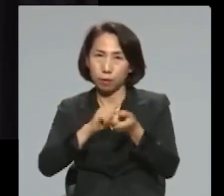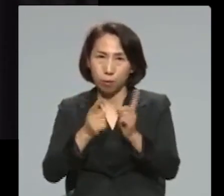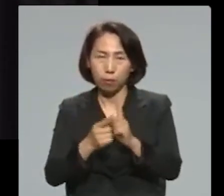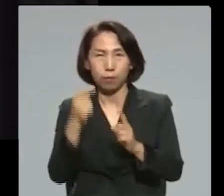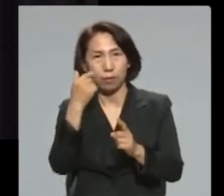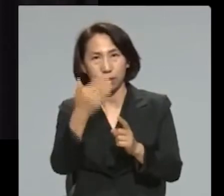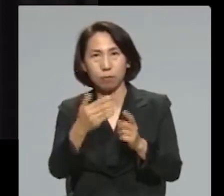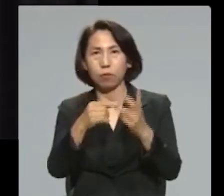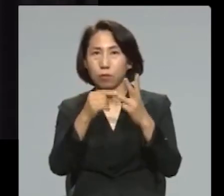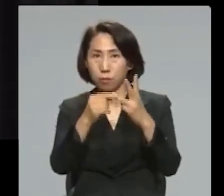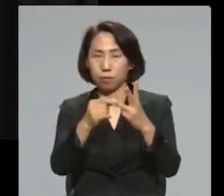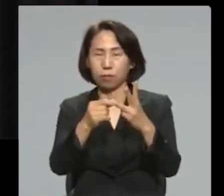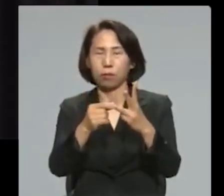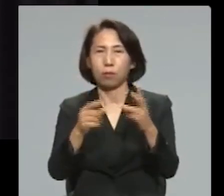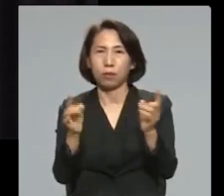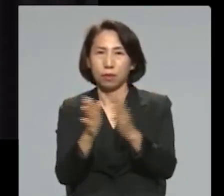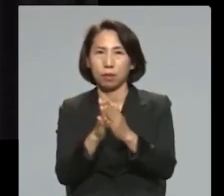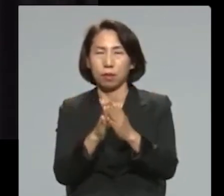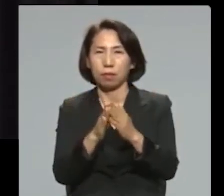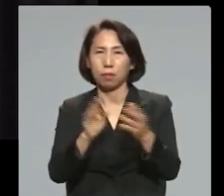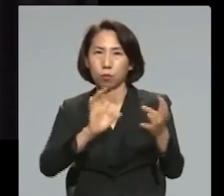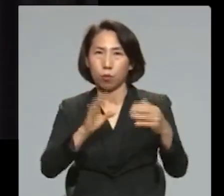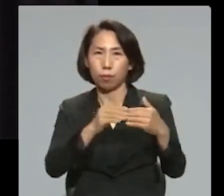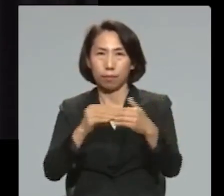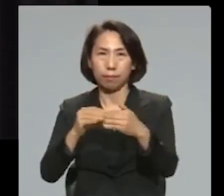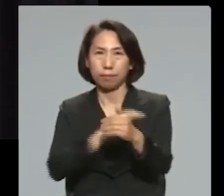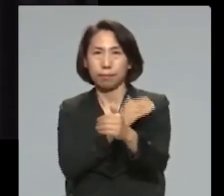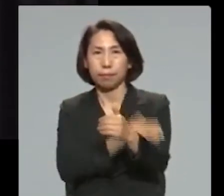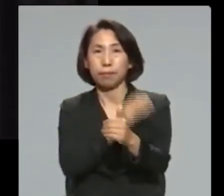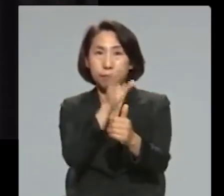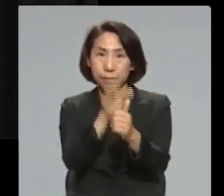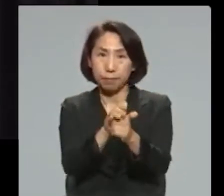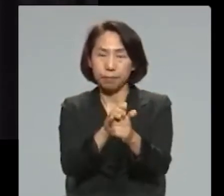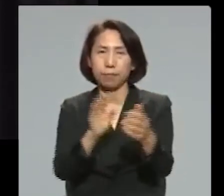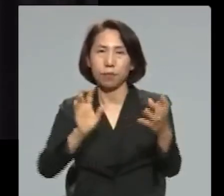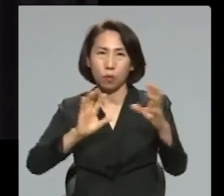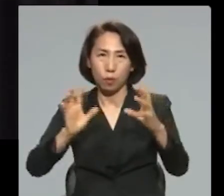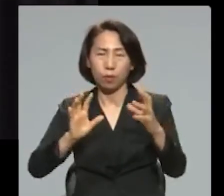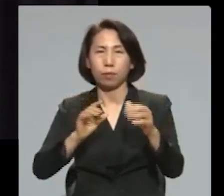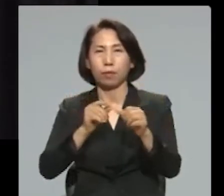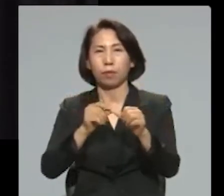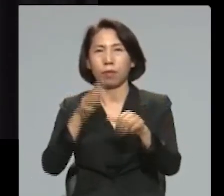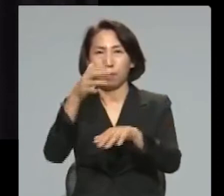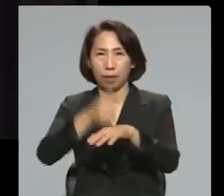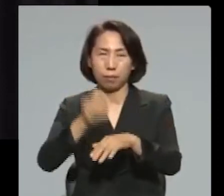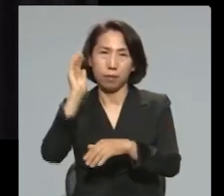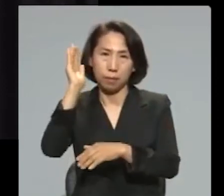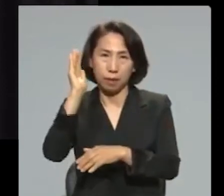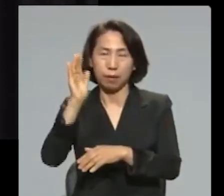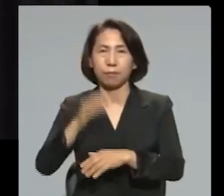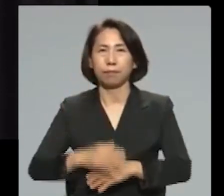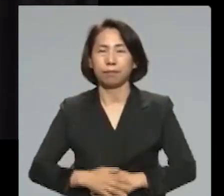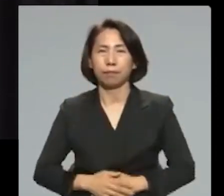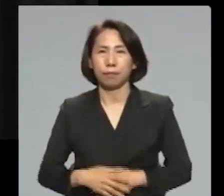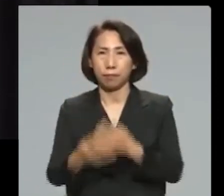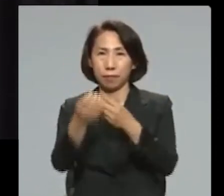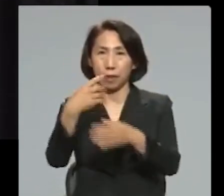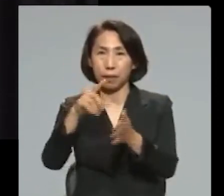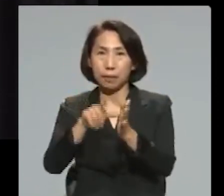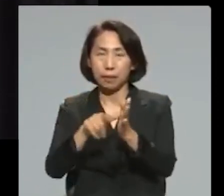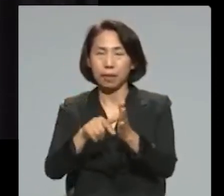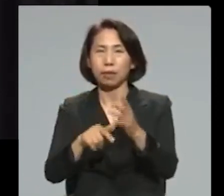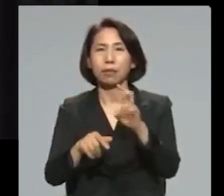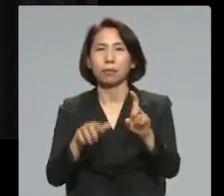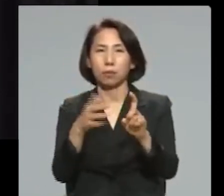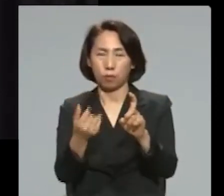질문, 그리고 각 후보가 직접 토론을 진행하는 주도권 토론과 마무리 발언으로 진행하겠습니다. 모든 답변은 종료 10초